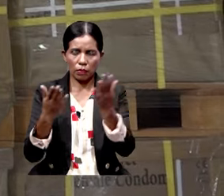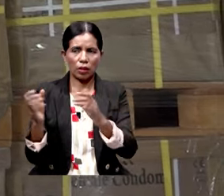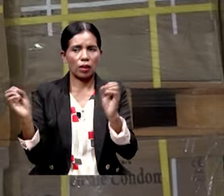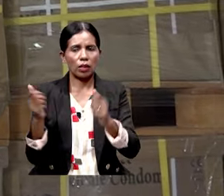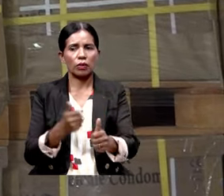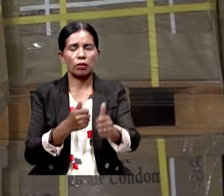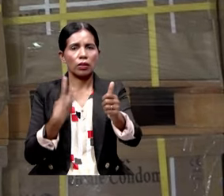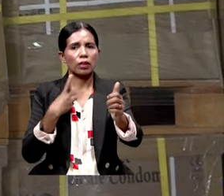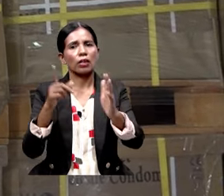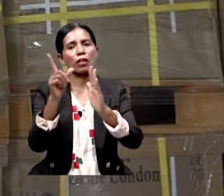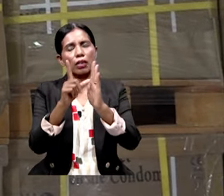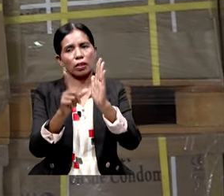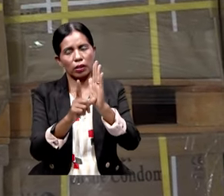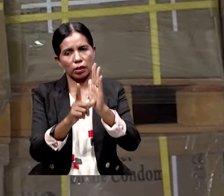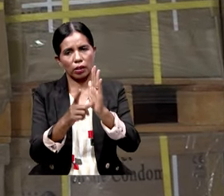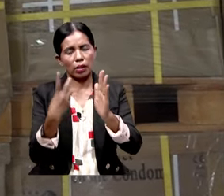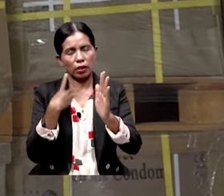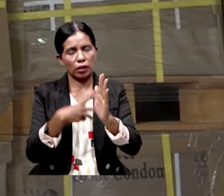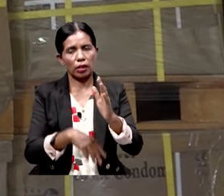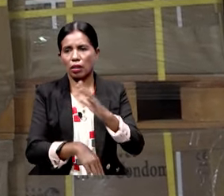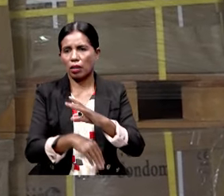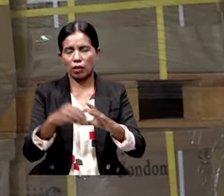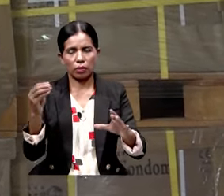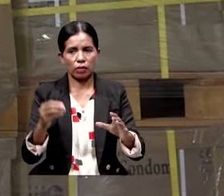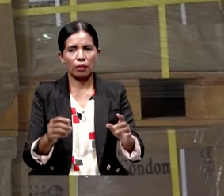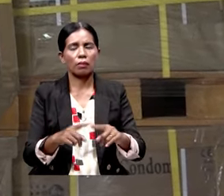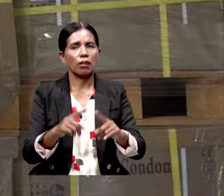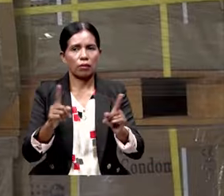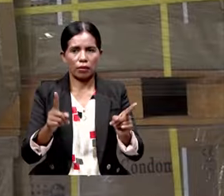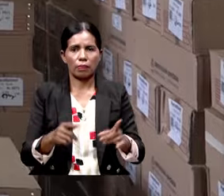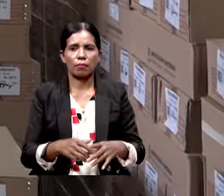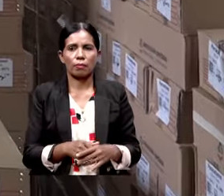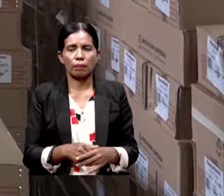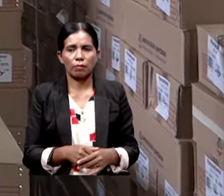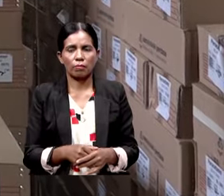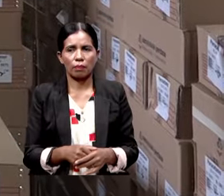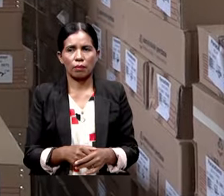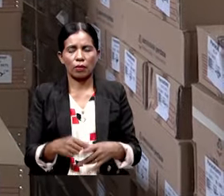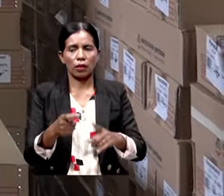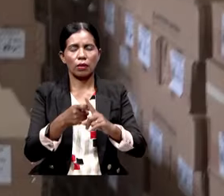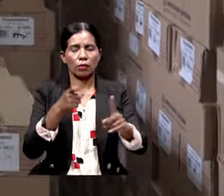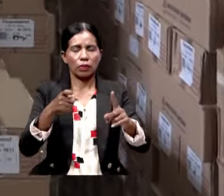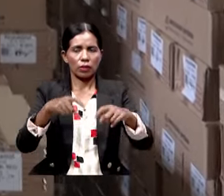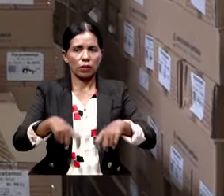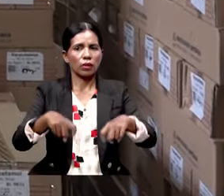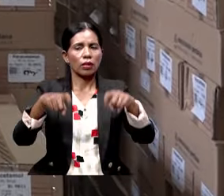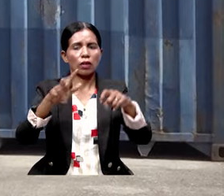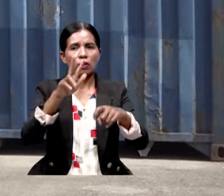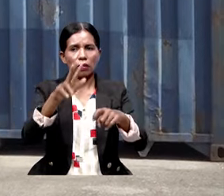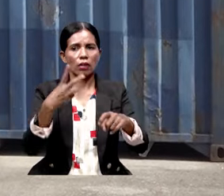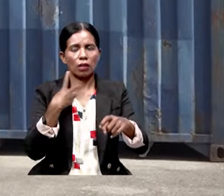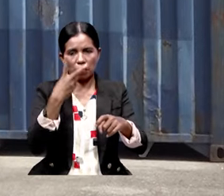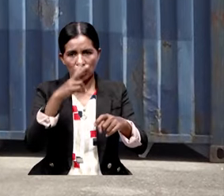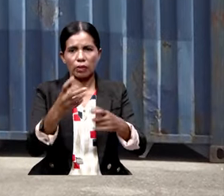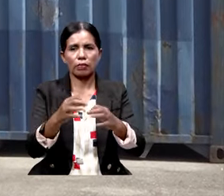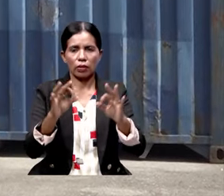kita nyalista anto kita rezeta. Mai be kusi kontainer tol nih maktama nih ame hari hoto